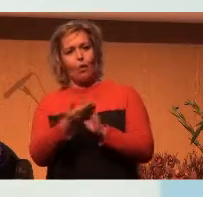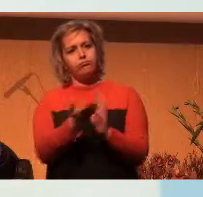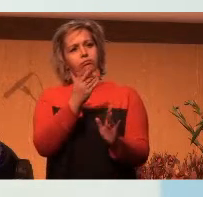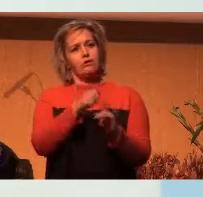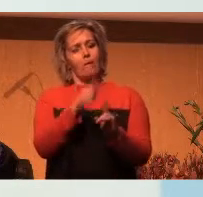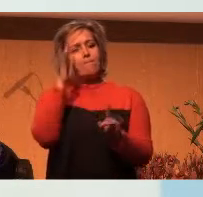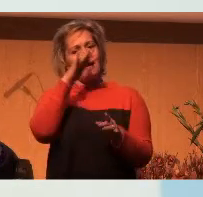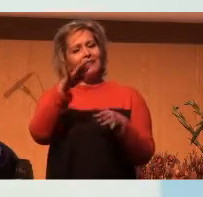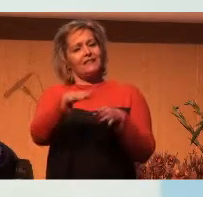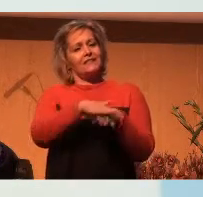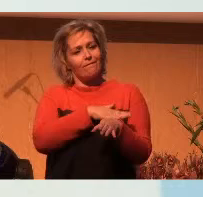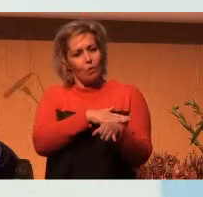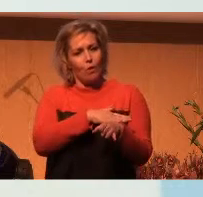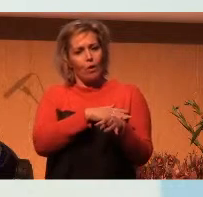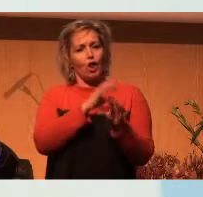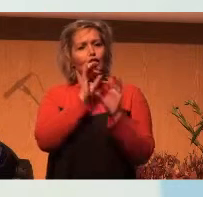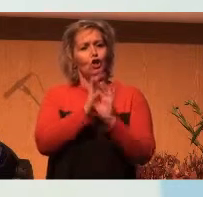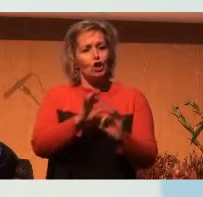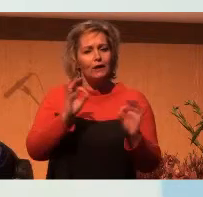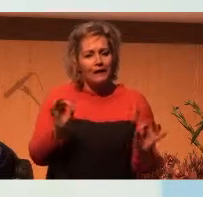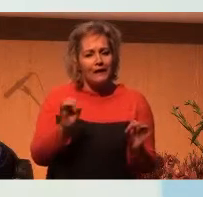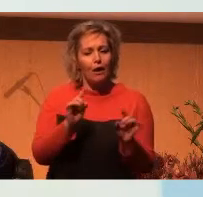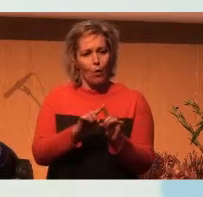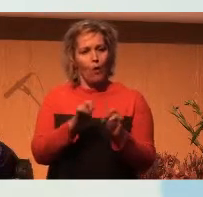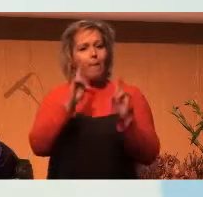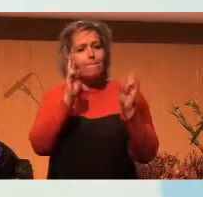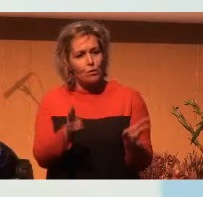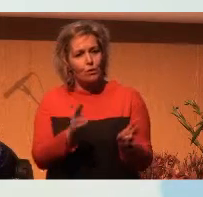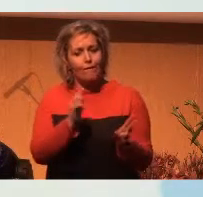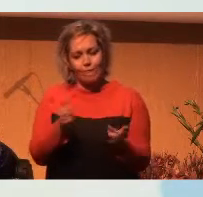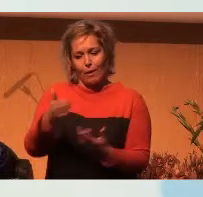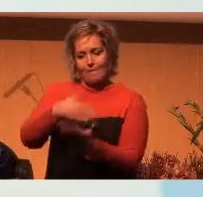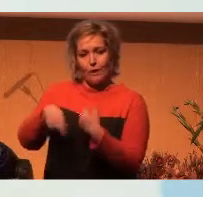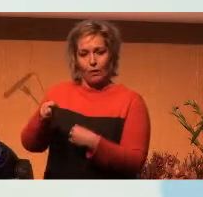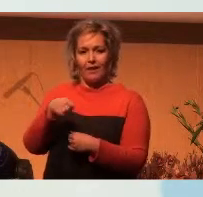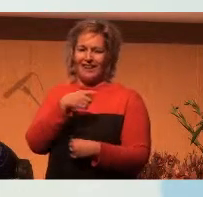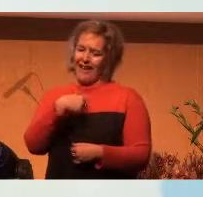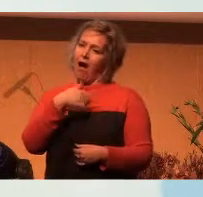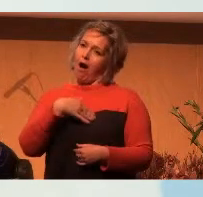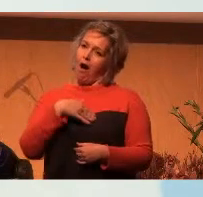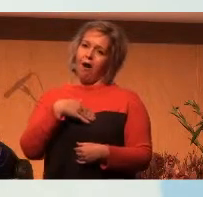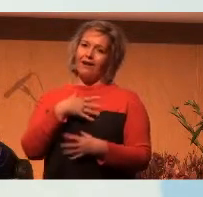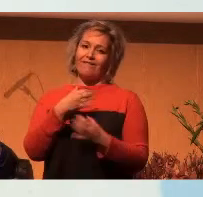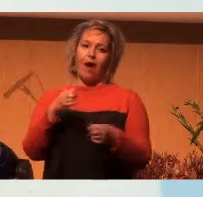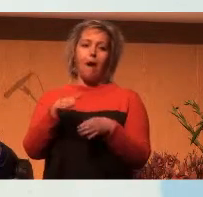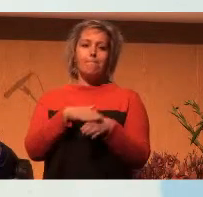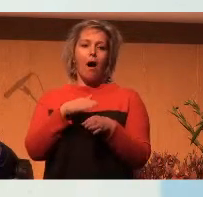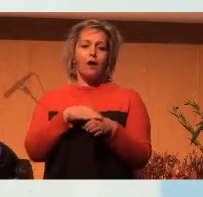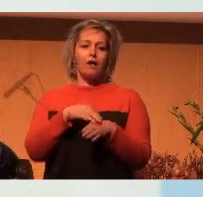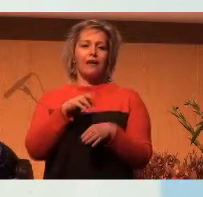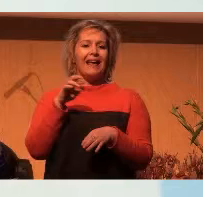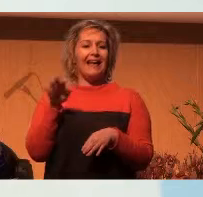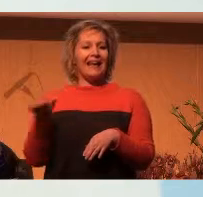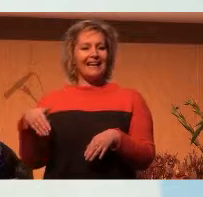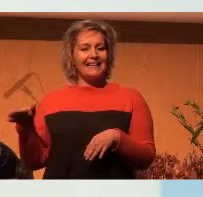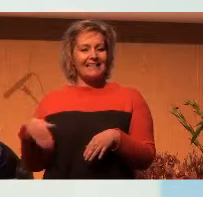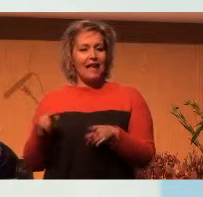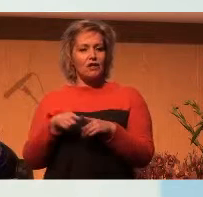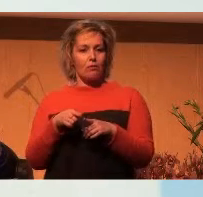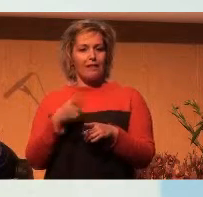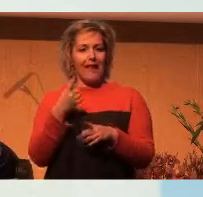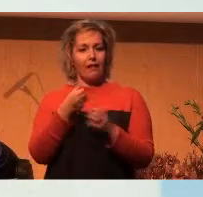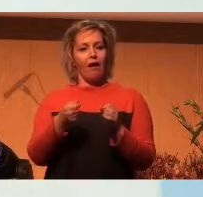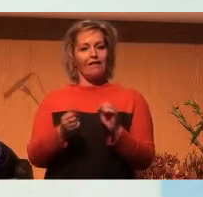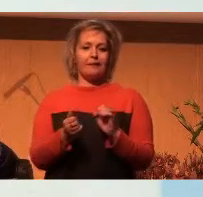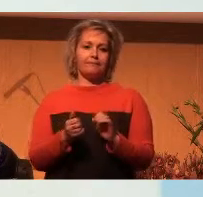som meningsfull, tydelig og anvendelig for miljøene. Dette har jeg fra Marit By Riise, by the way, som er en av